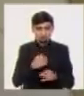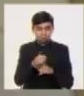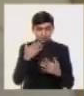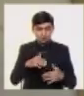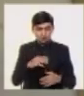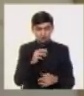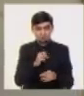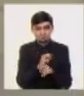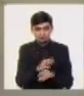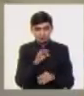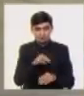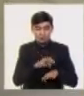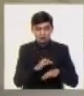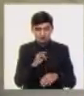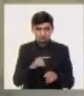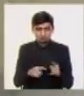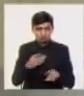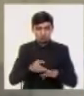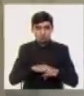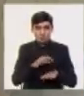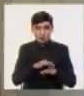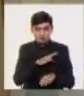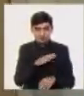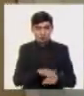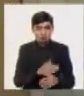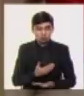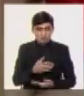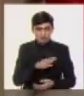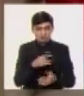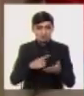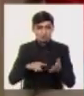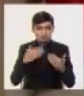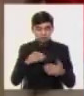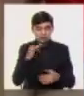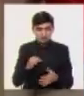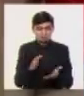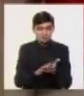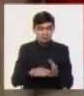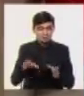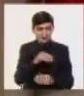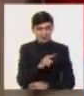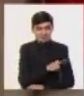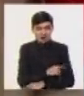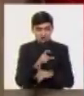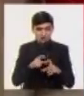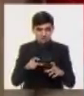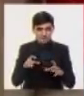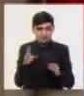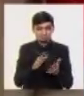больницы. Течение болезни было тяжелым, и когда долгожительницу выписывали, ей аплодировал весь медицинский